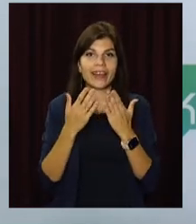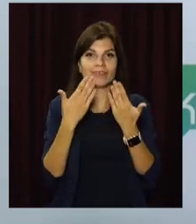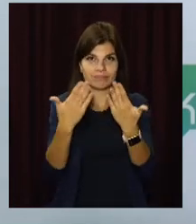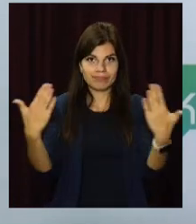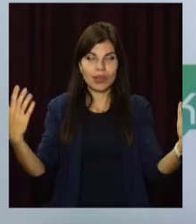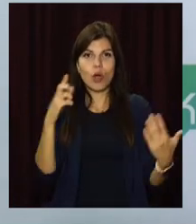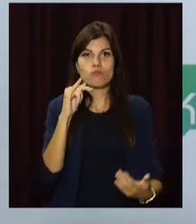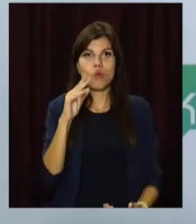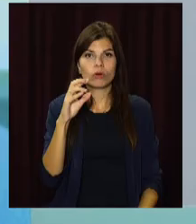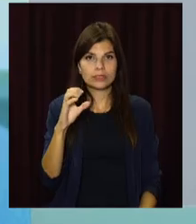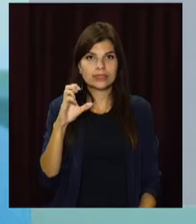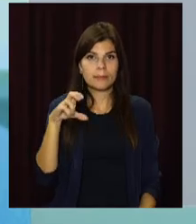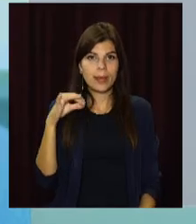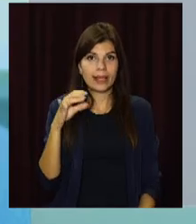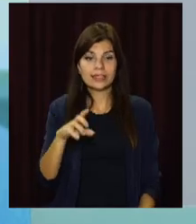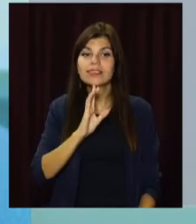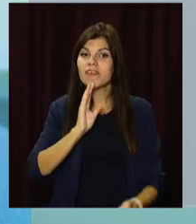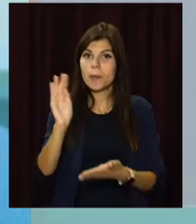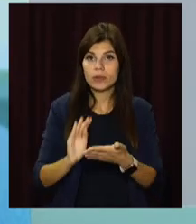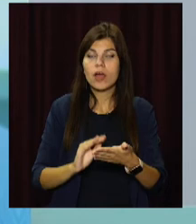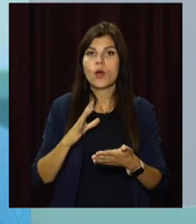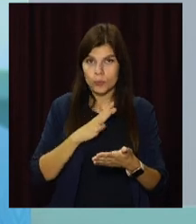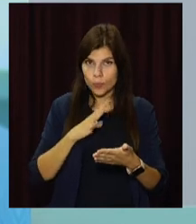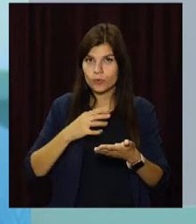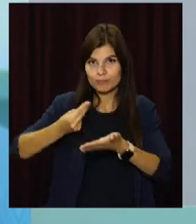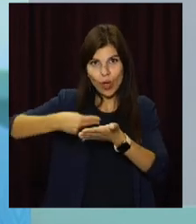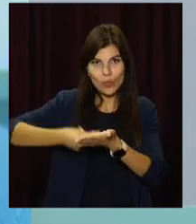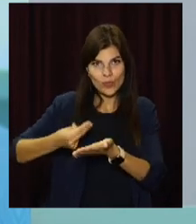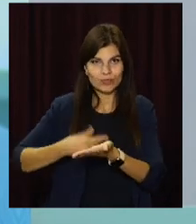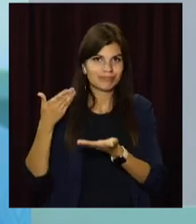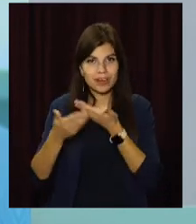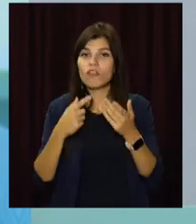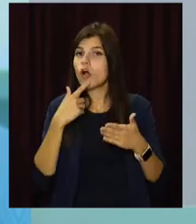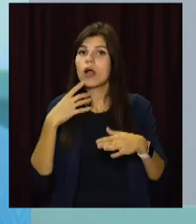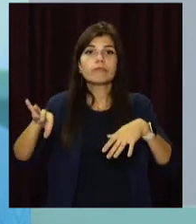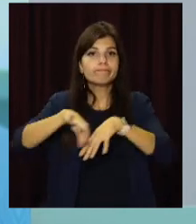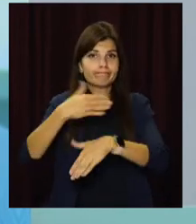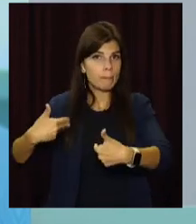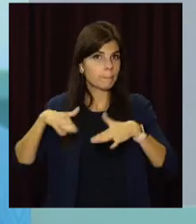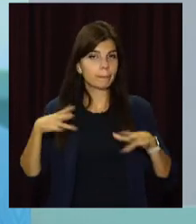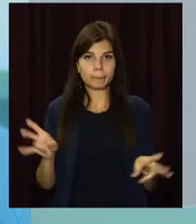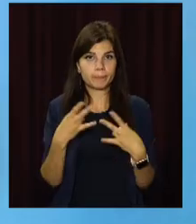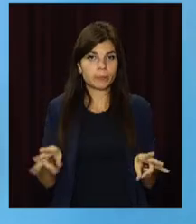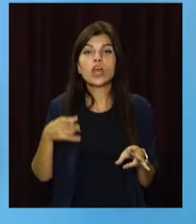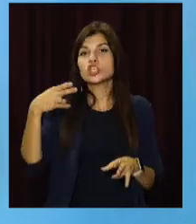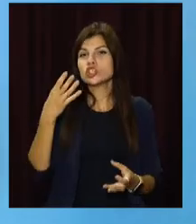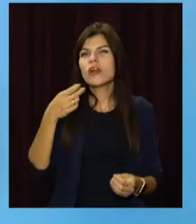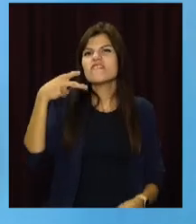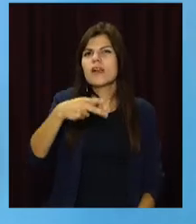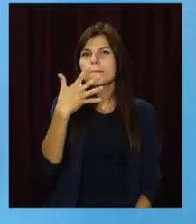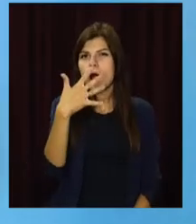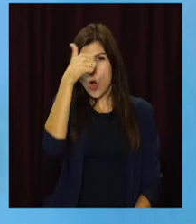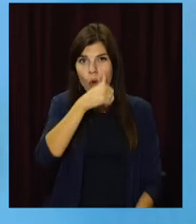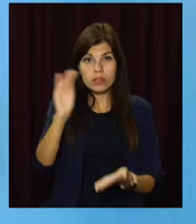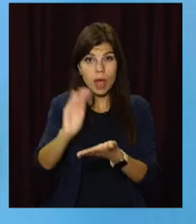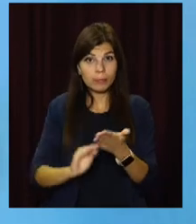фестивалі «Bookspace». Там письменниця провела і автограф-сесії. «Шлюб не пропонувати» Наталія написала ще у 2005 році.